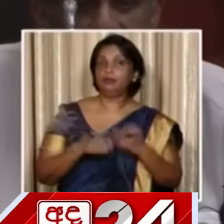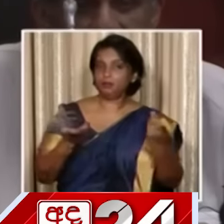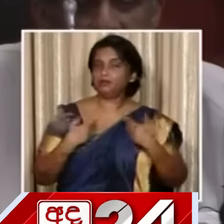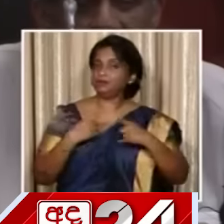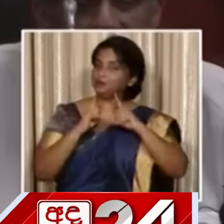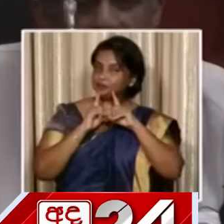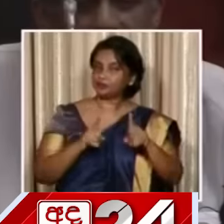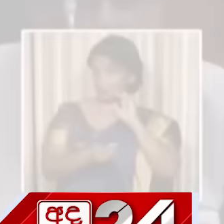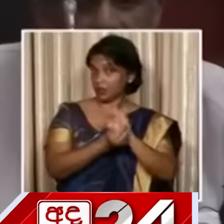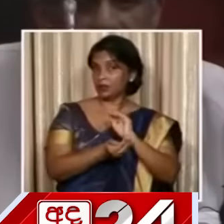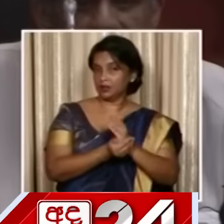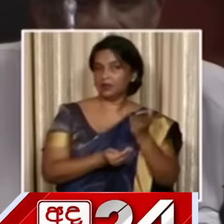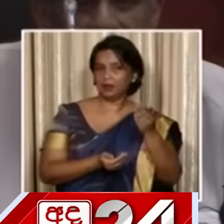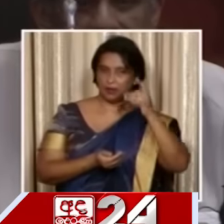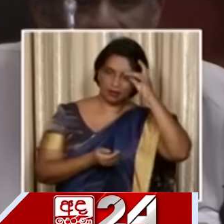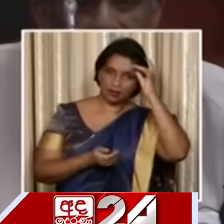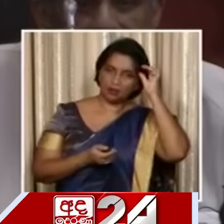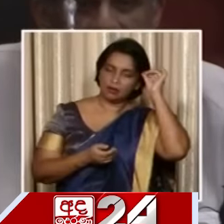කියන්නේ. තමුන්ලා